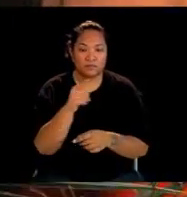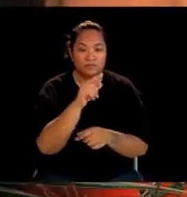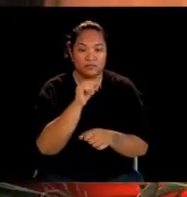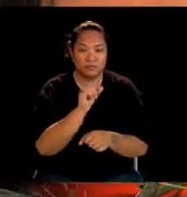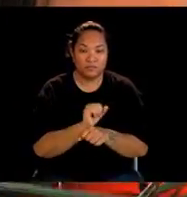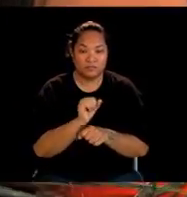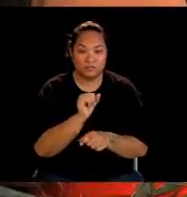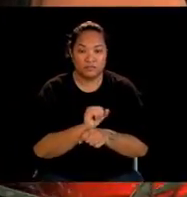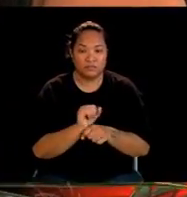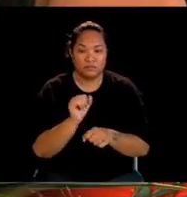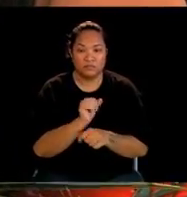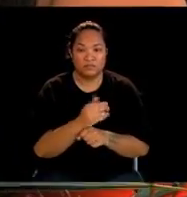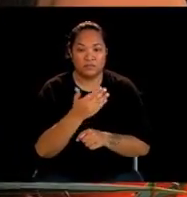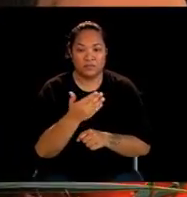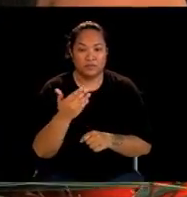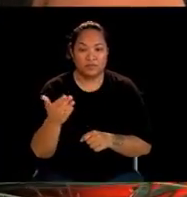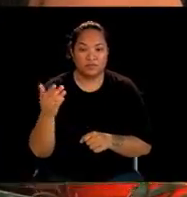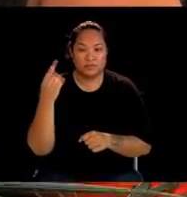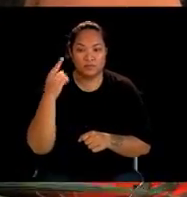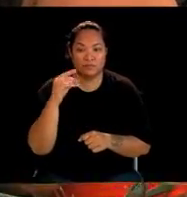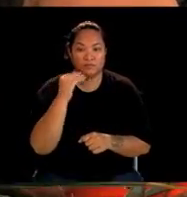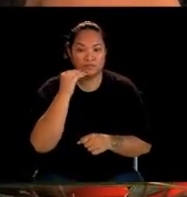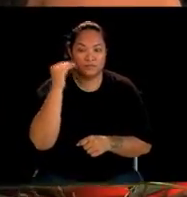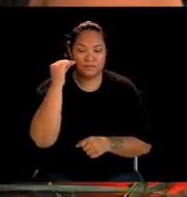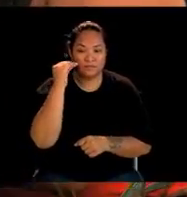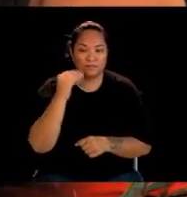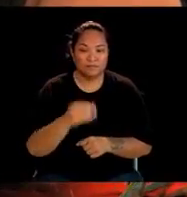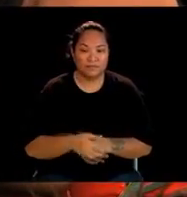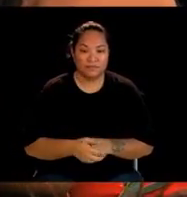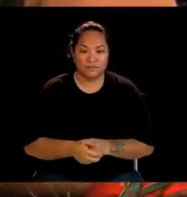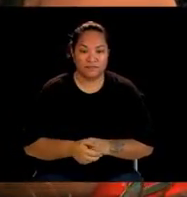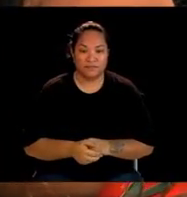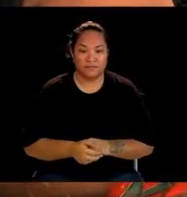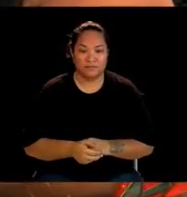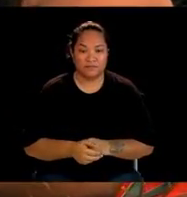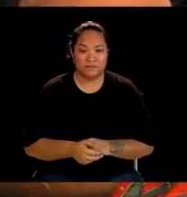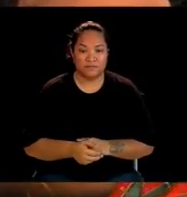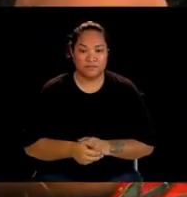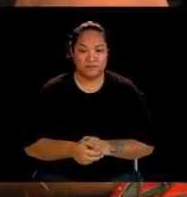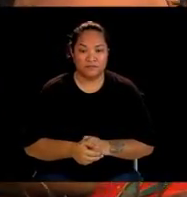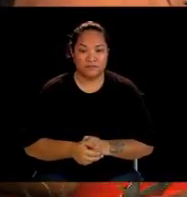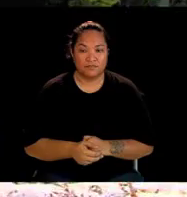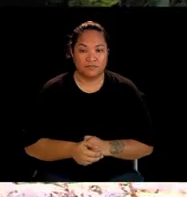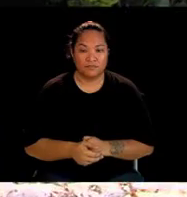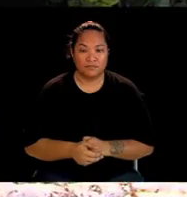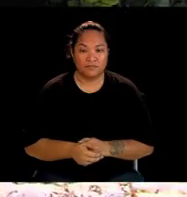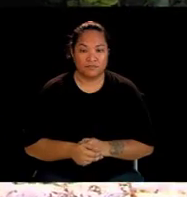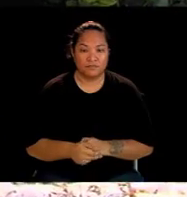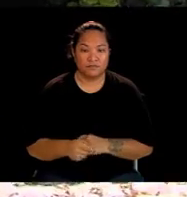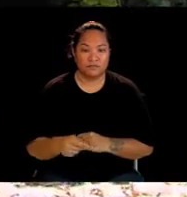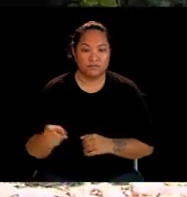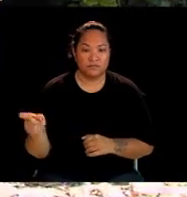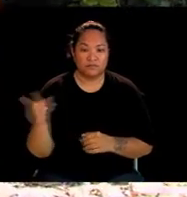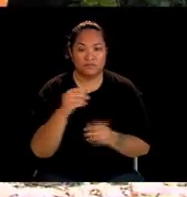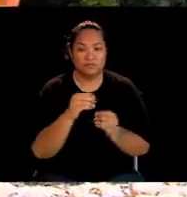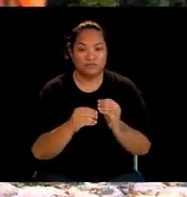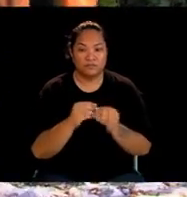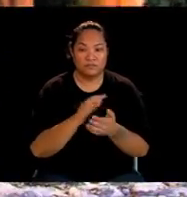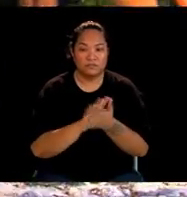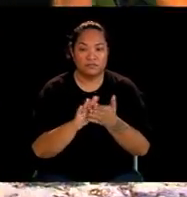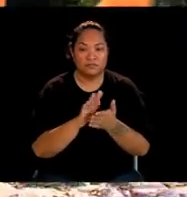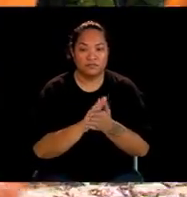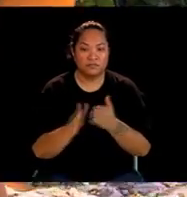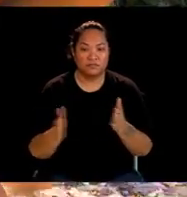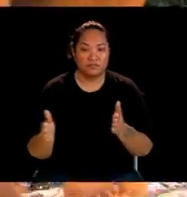Itetsu manyuli gwinaha gi ihinatsan guma siha, itetsu niha. Iman mama maulik talan